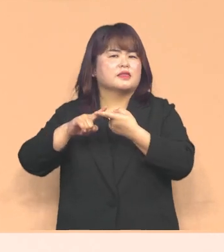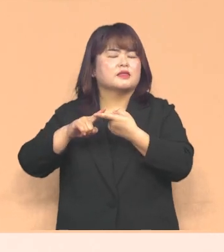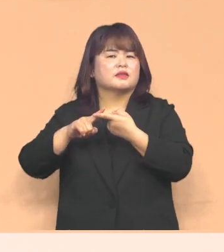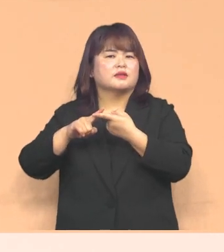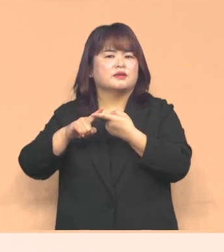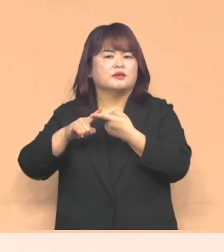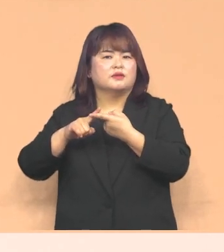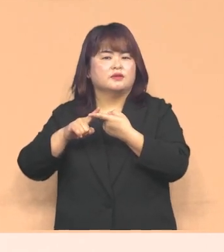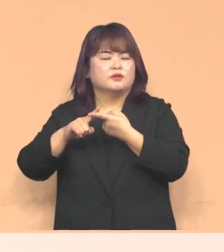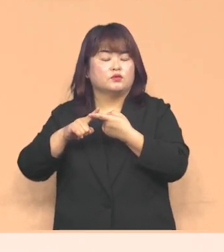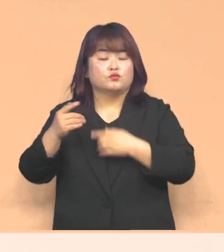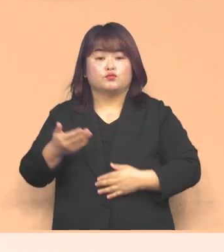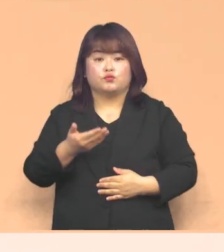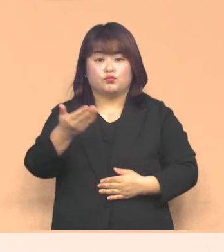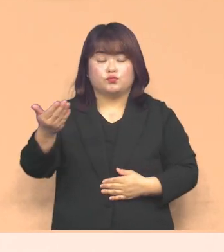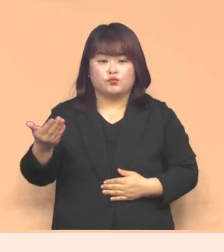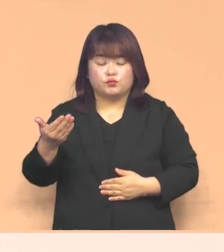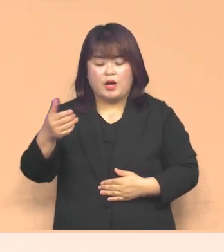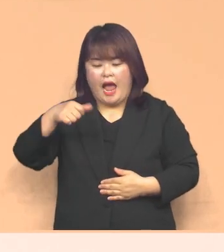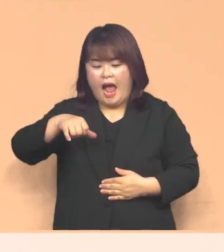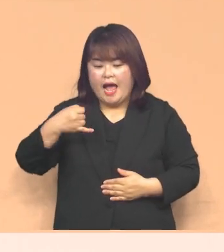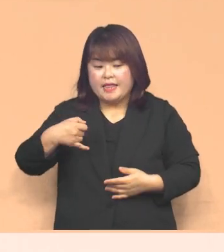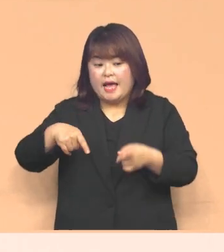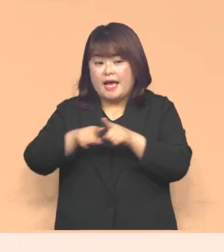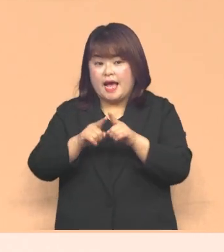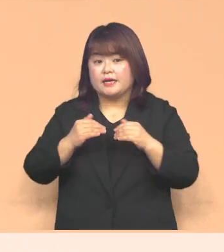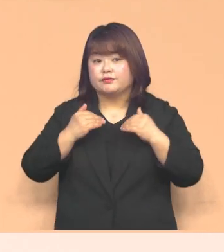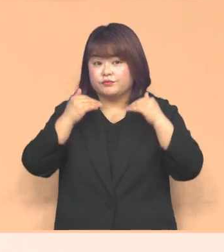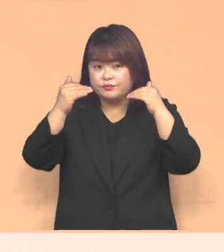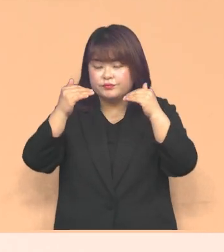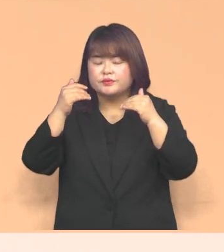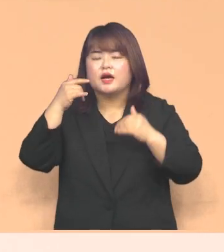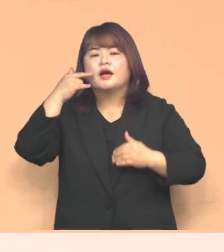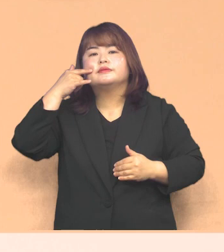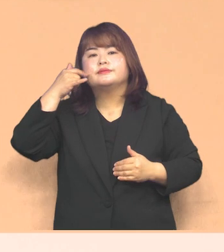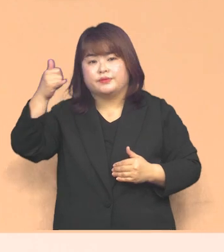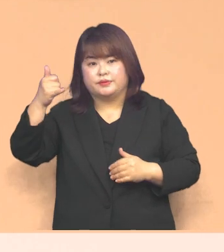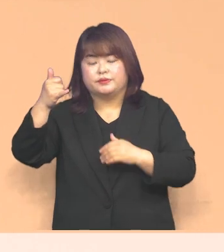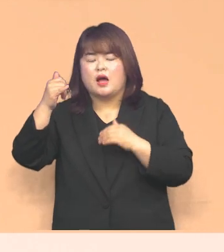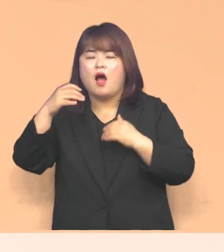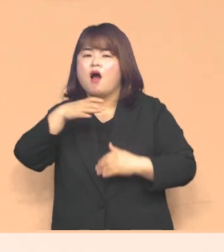또 우리 자녀를 가진 분들, 어르신들이